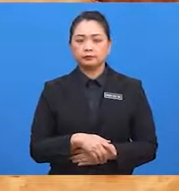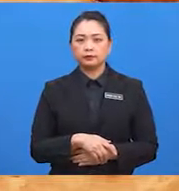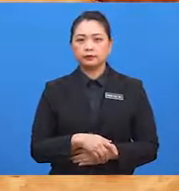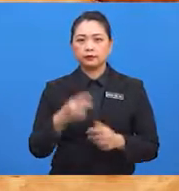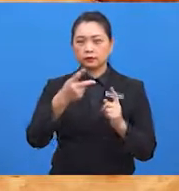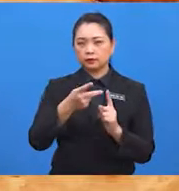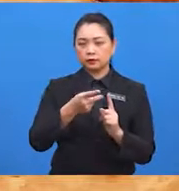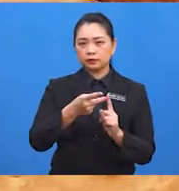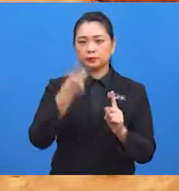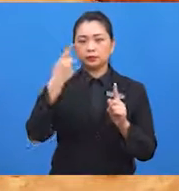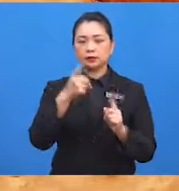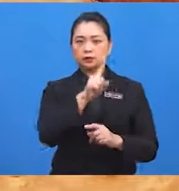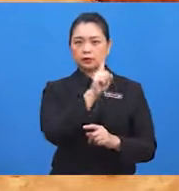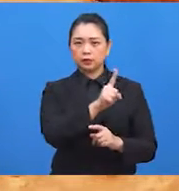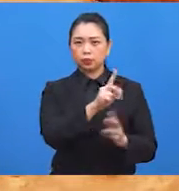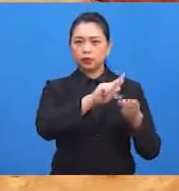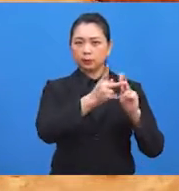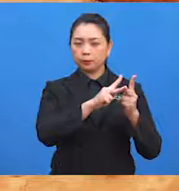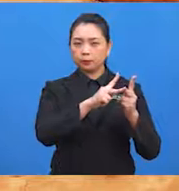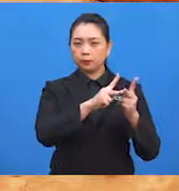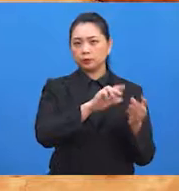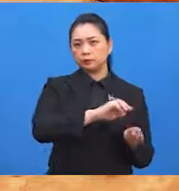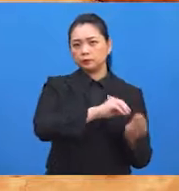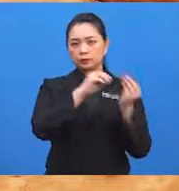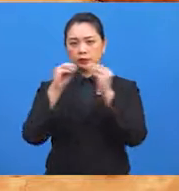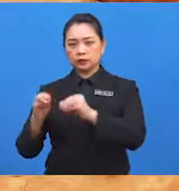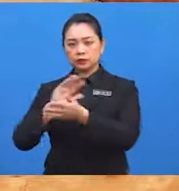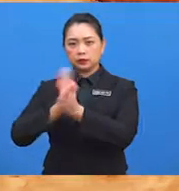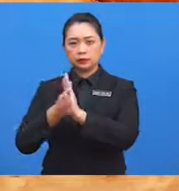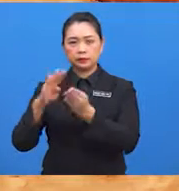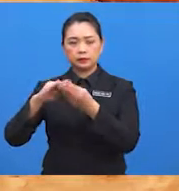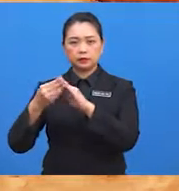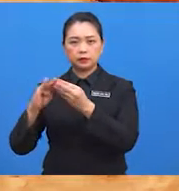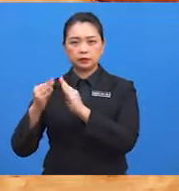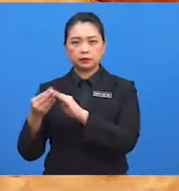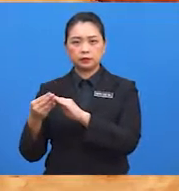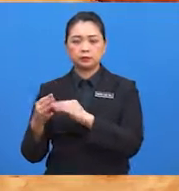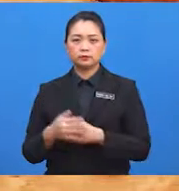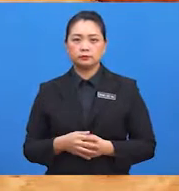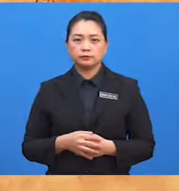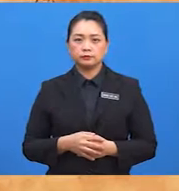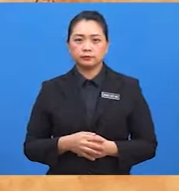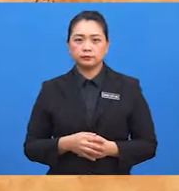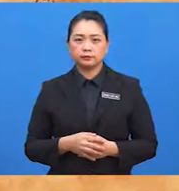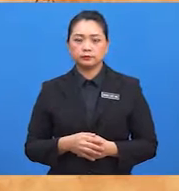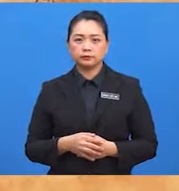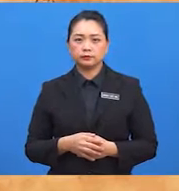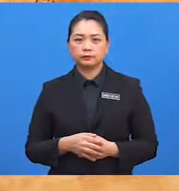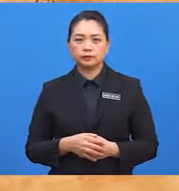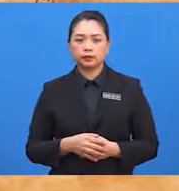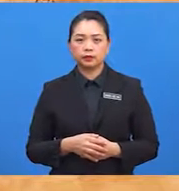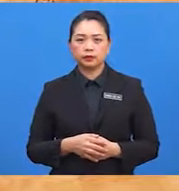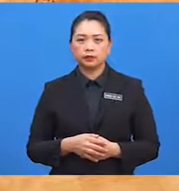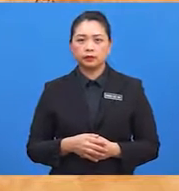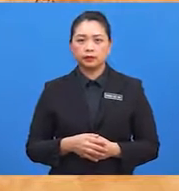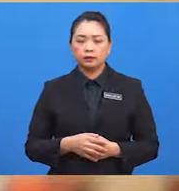perkampungan, pertempatan berevolusi menjadi bandar dan akhirnya beberapa buah negara kota. Salah satu